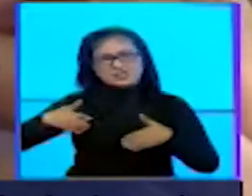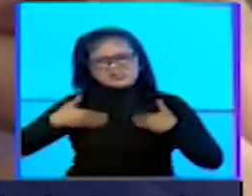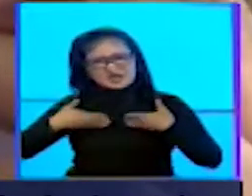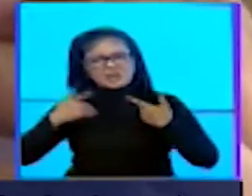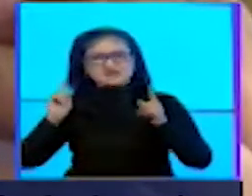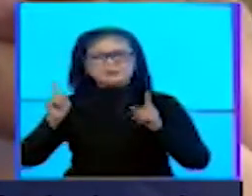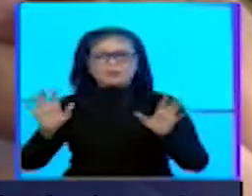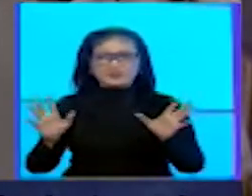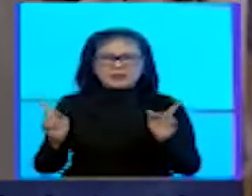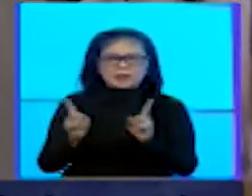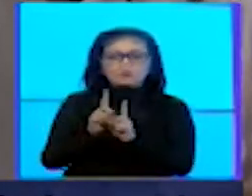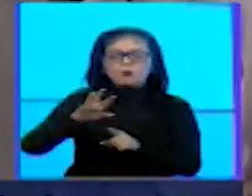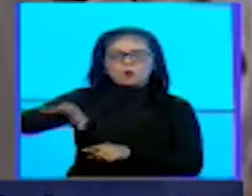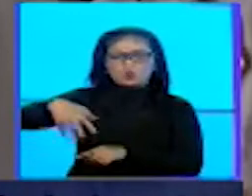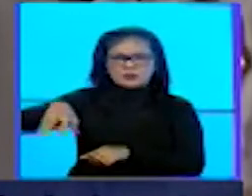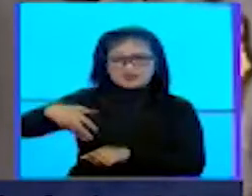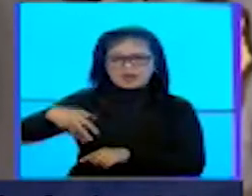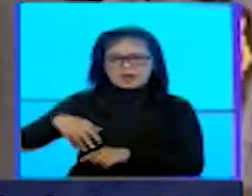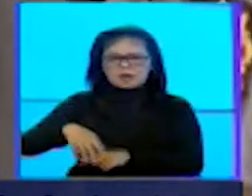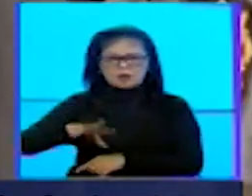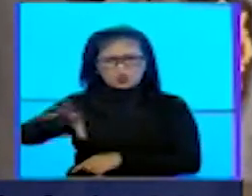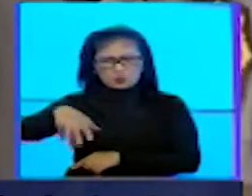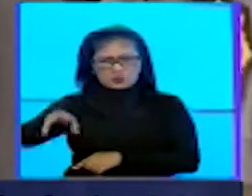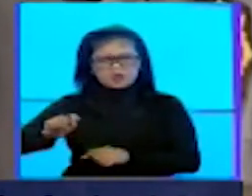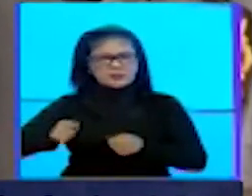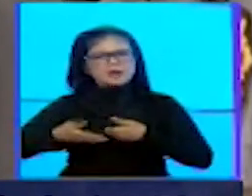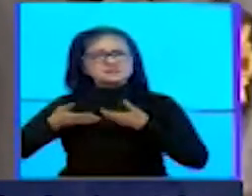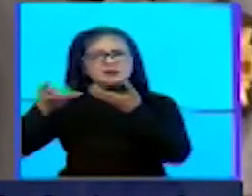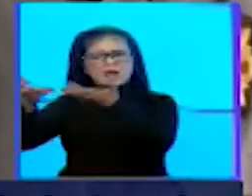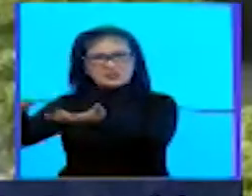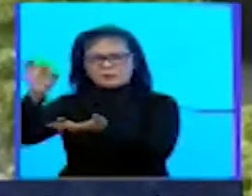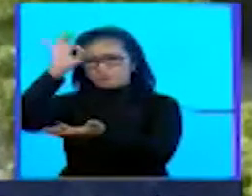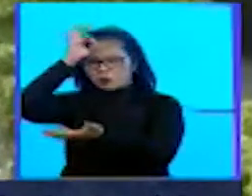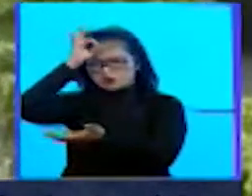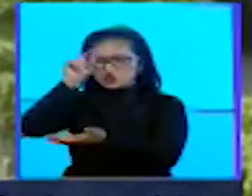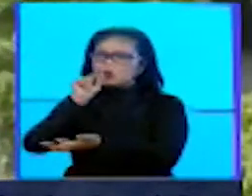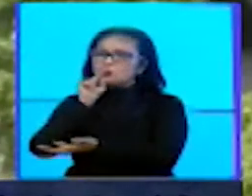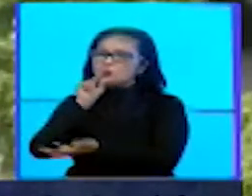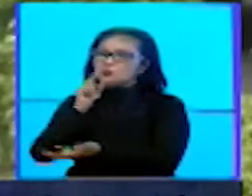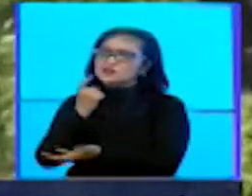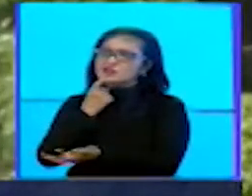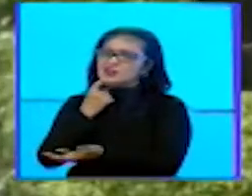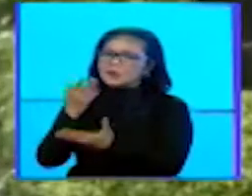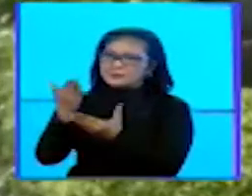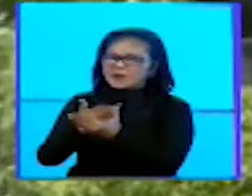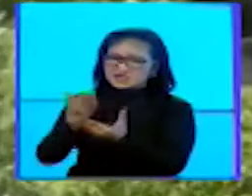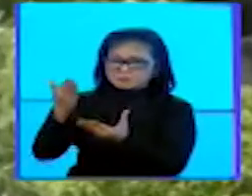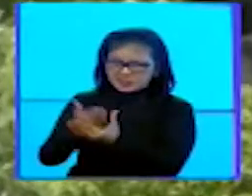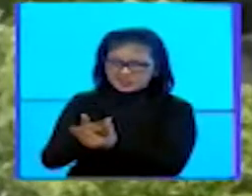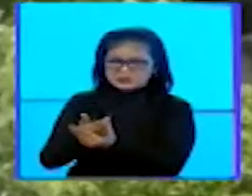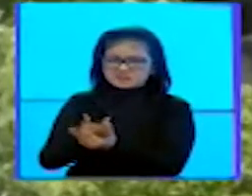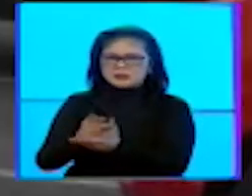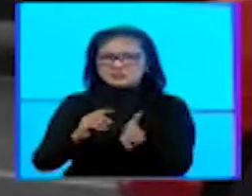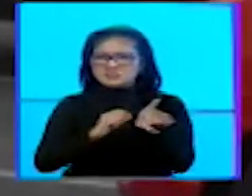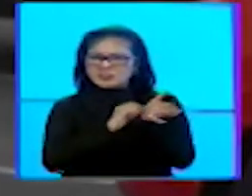mereka. Pihak keluarga menyerahkan sepenuhnya kepada institusi Polri untuk kepengurusan semuanya, termasuk status Abrib